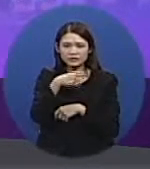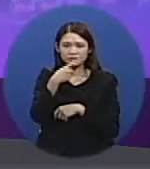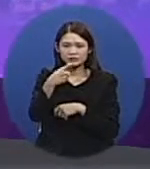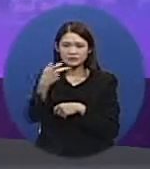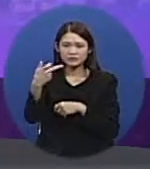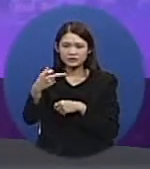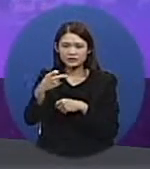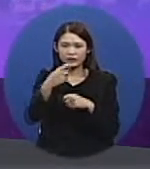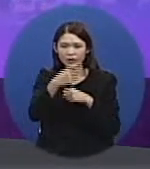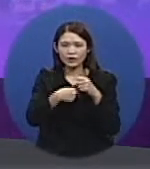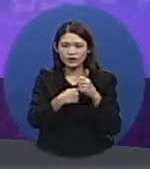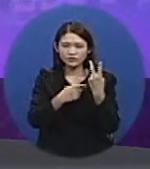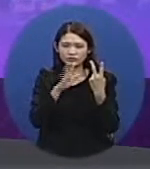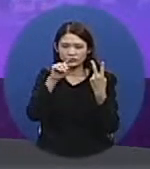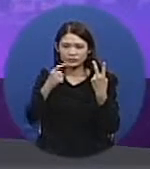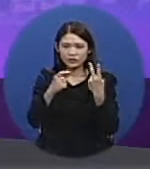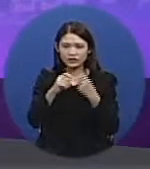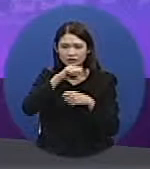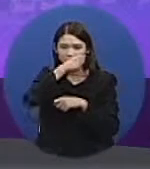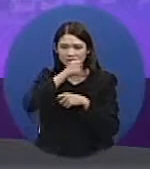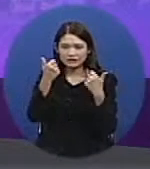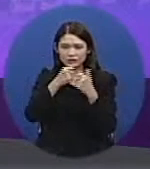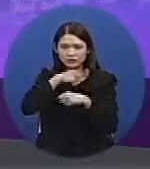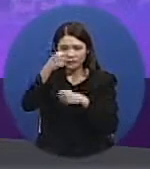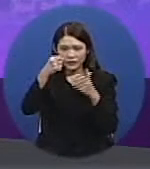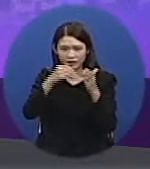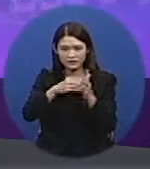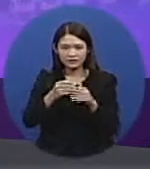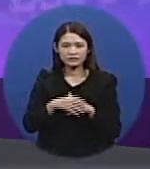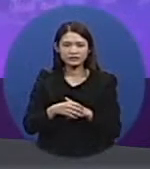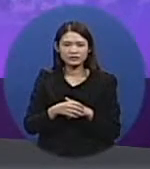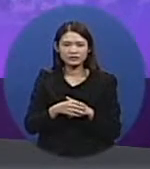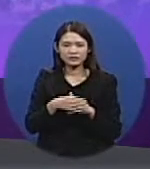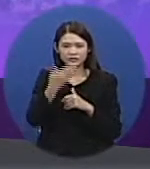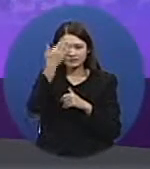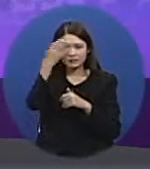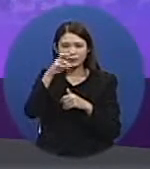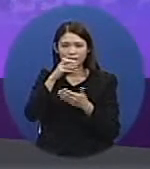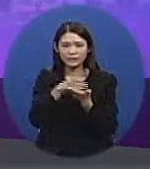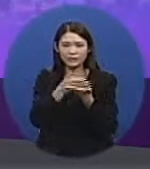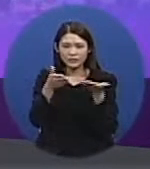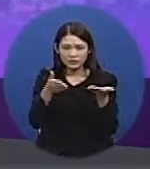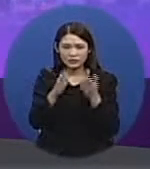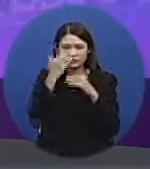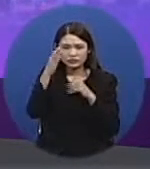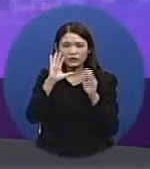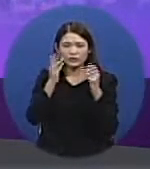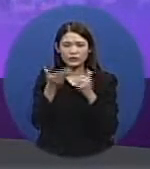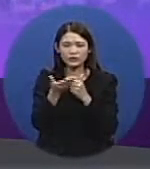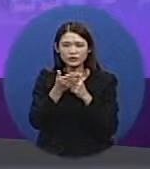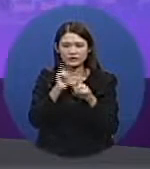말 두 번에 걸친 국회의 예산심의 과정이 주도적인 역할을 하였습니다. 무상급식과 무상보육 같은 보편적